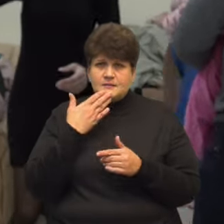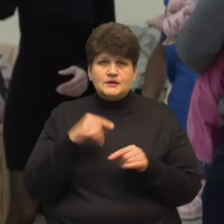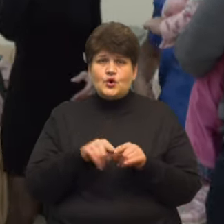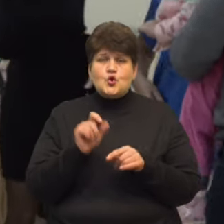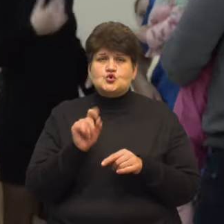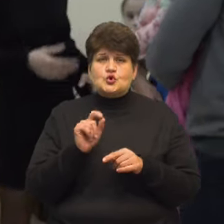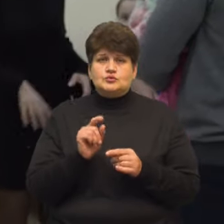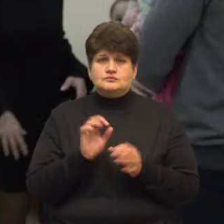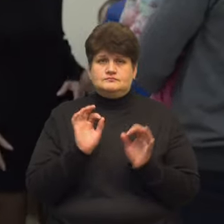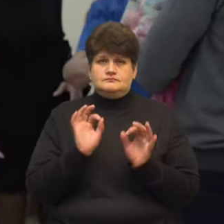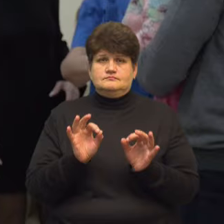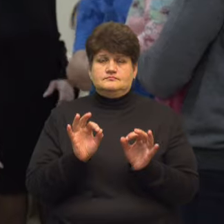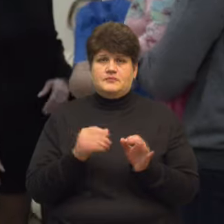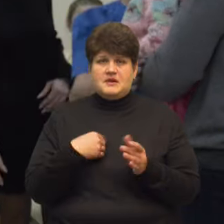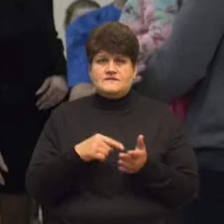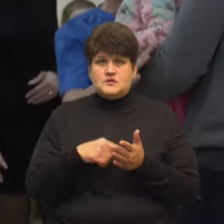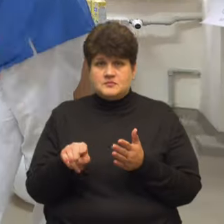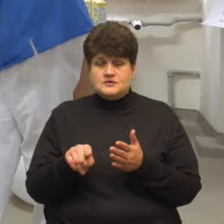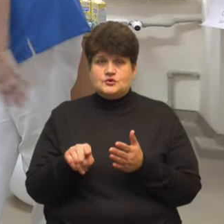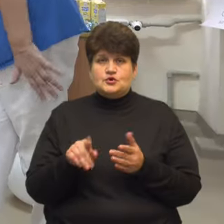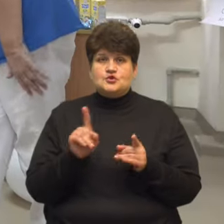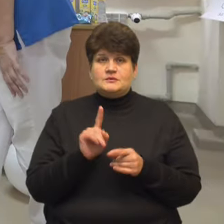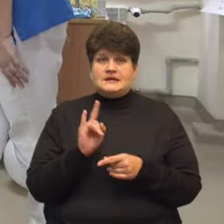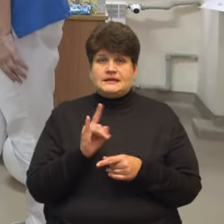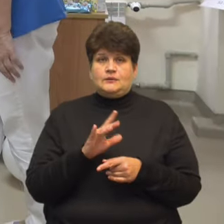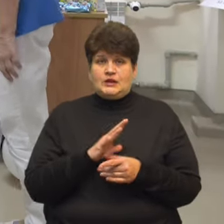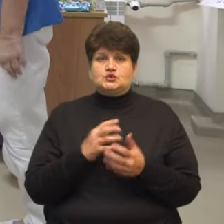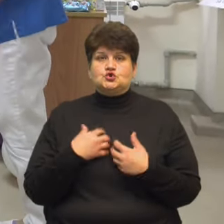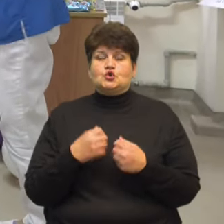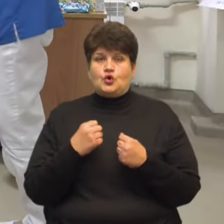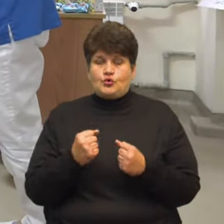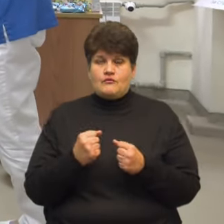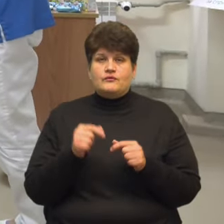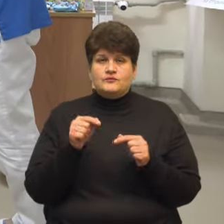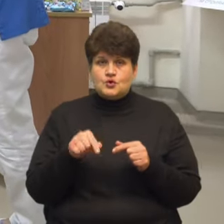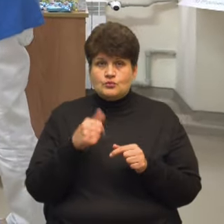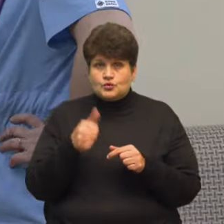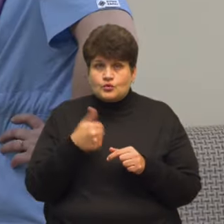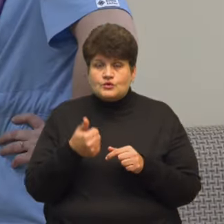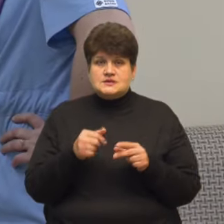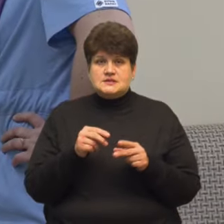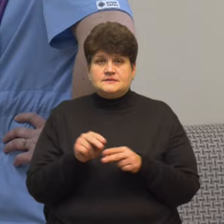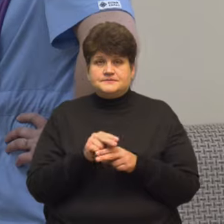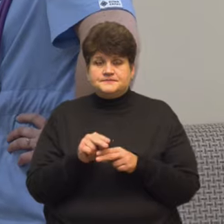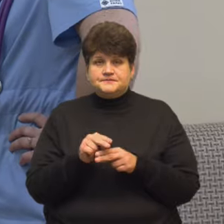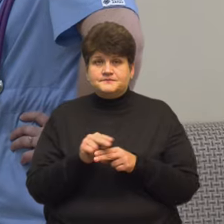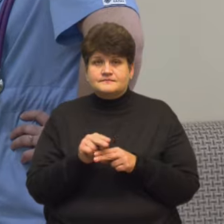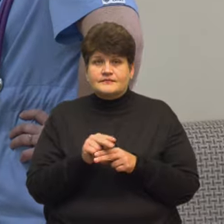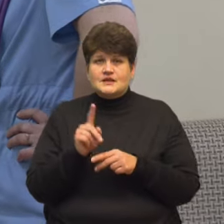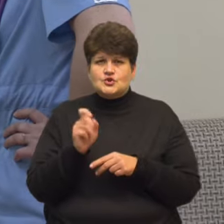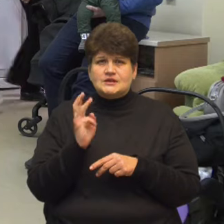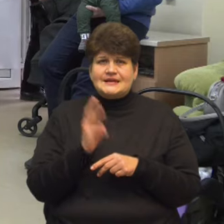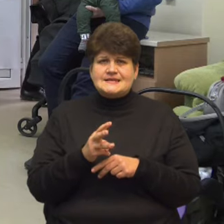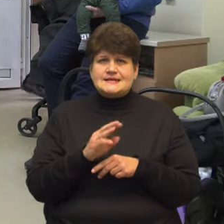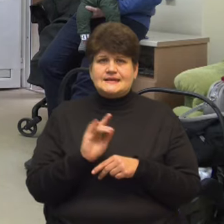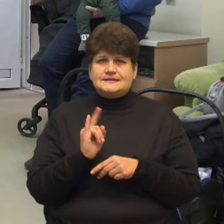стандарту все ми виписуємо щоб дитина була здорова цьогоріч у відділенні постінтенсивного догляду виходили 130 немовлят каже Олена